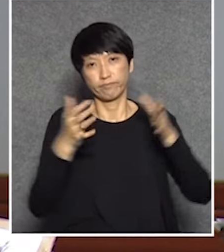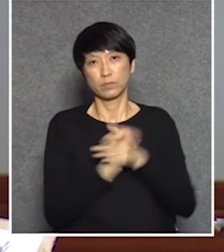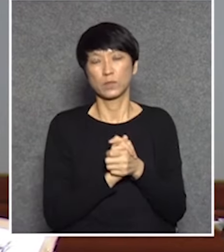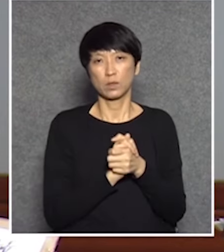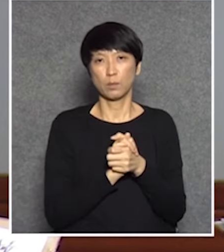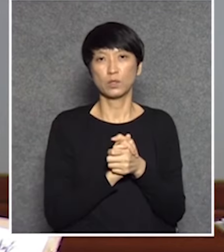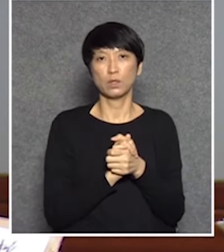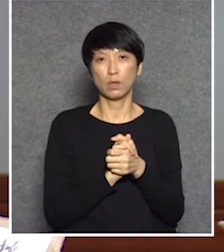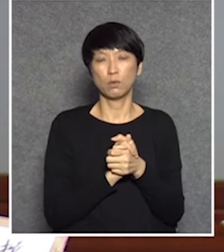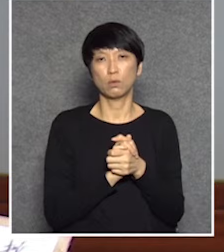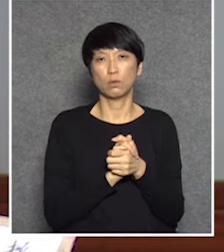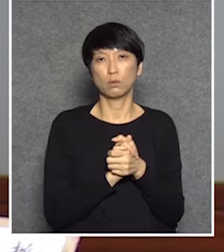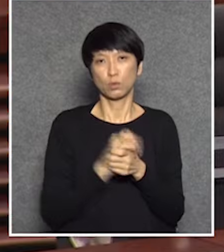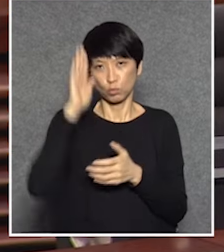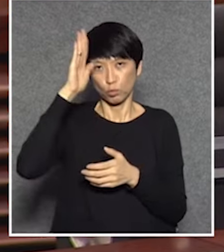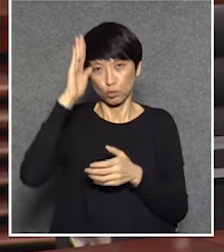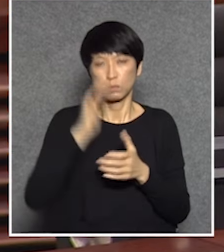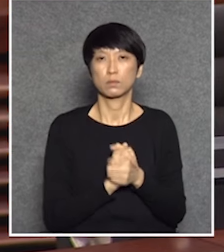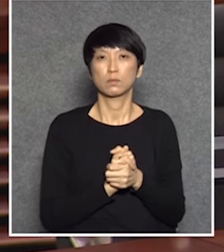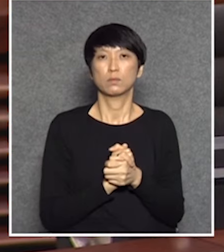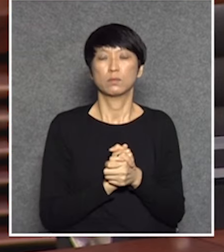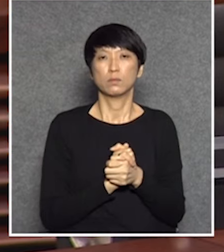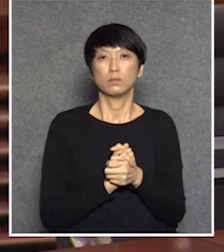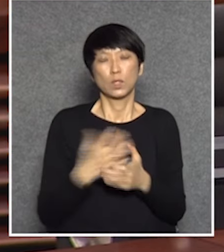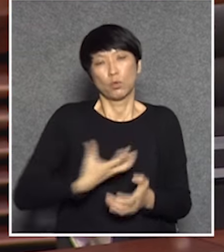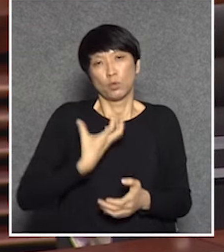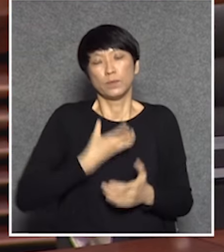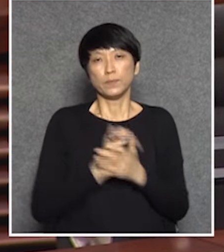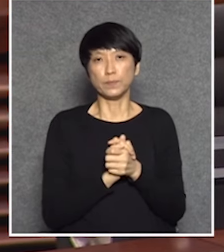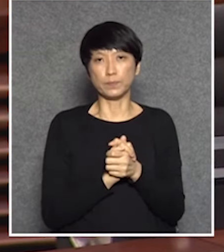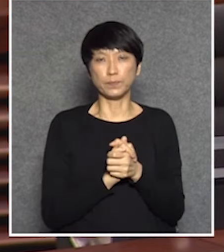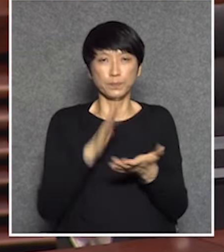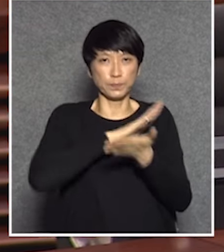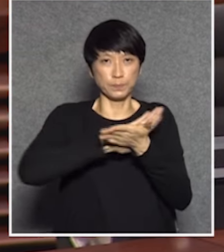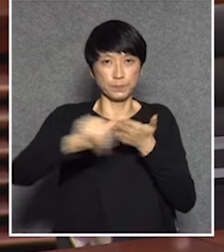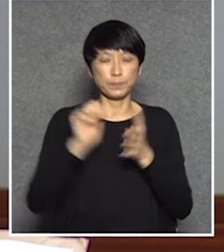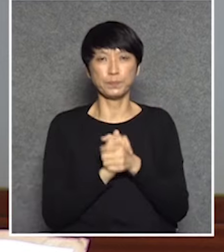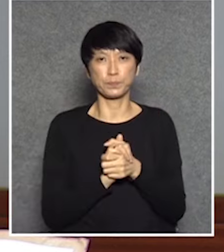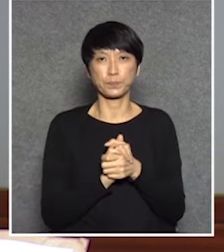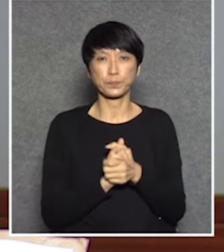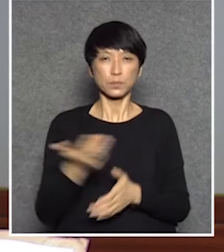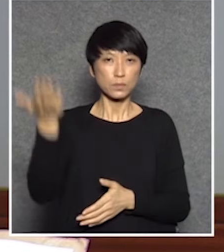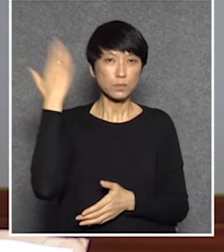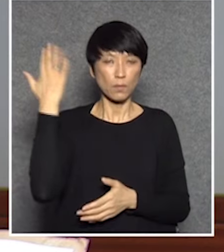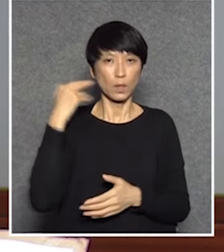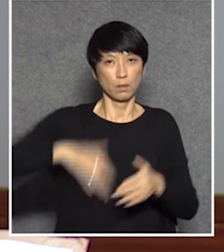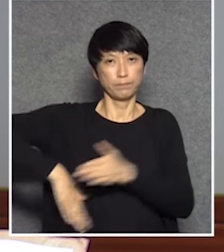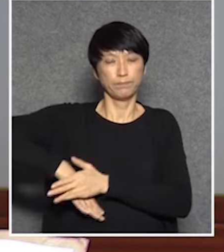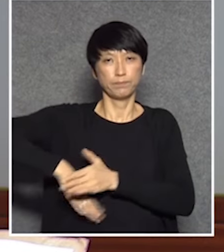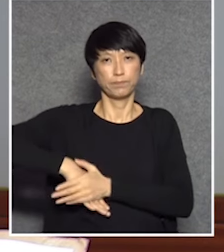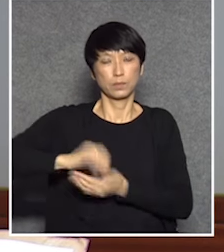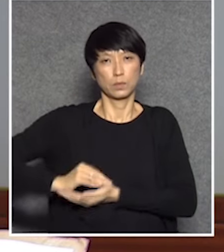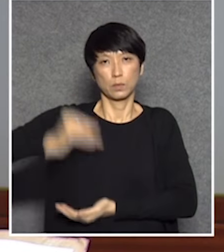我一時氣憤，唔好意思，對唔住主席。嗱，好清楚，以前嘅儲備，